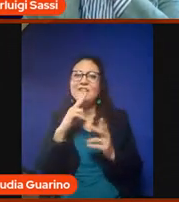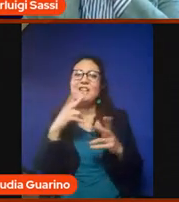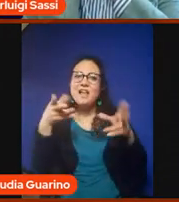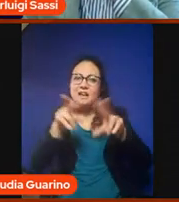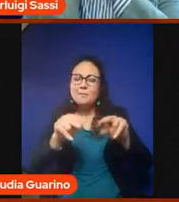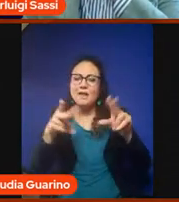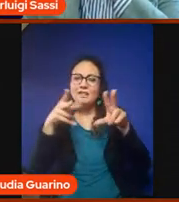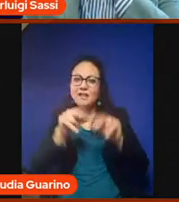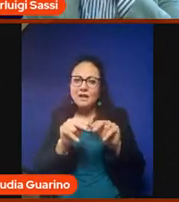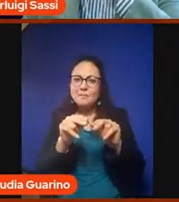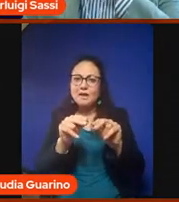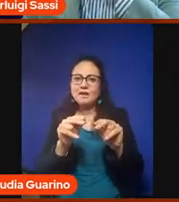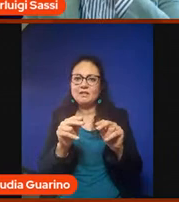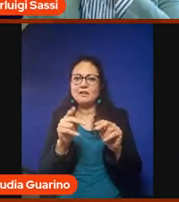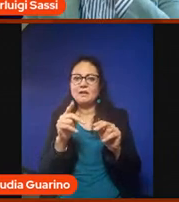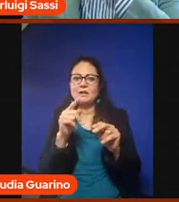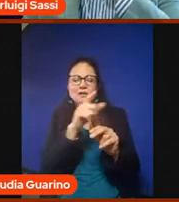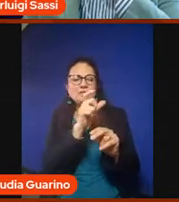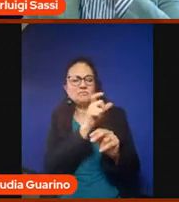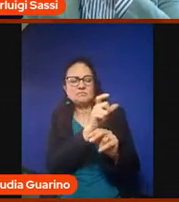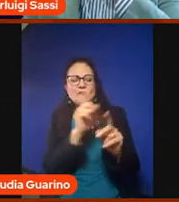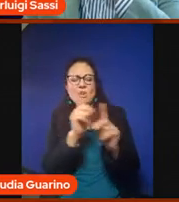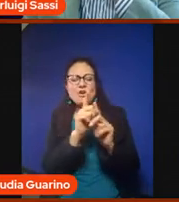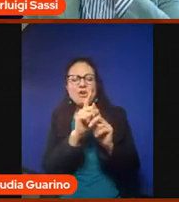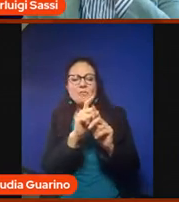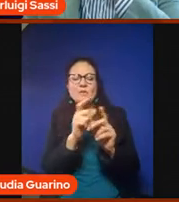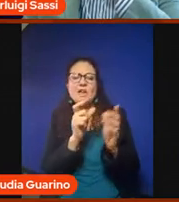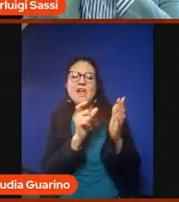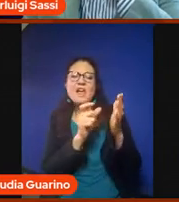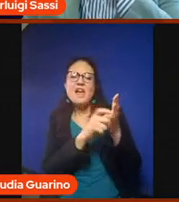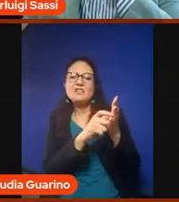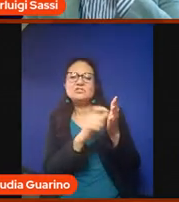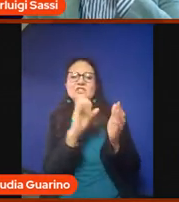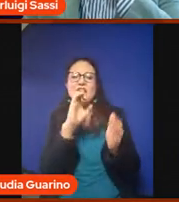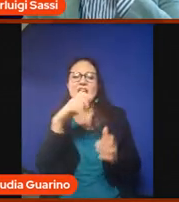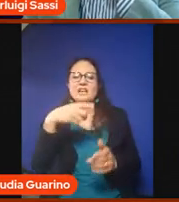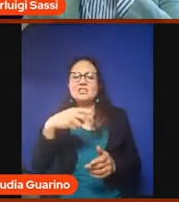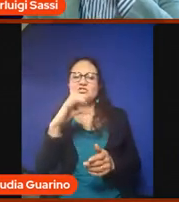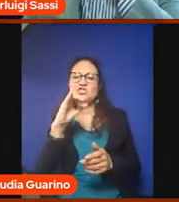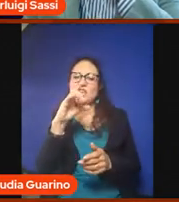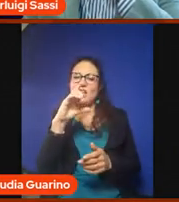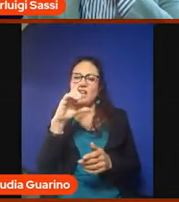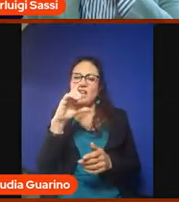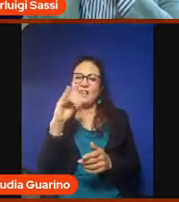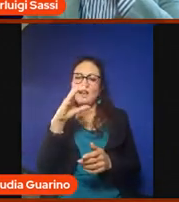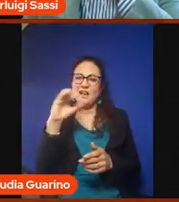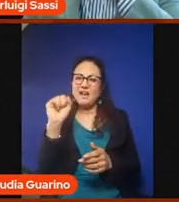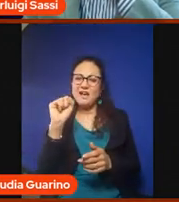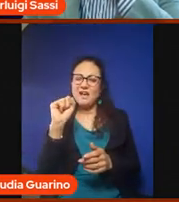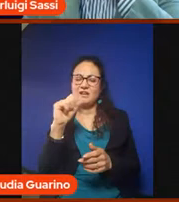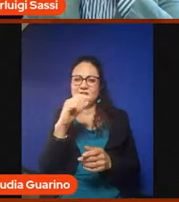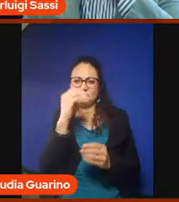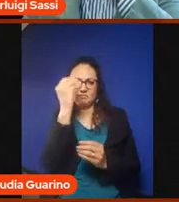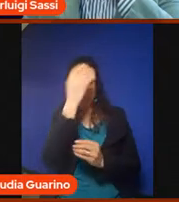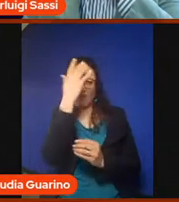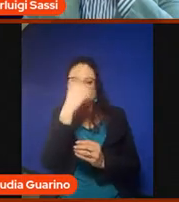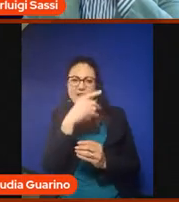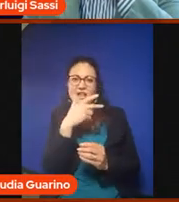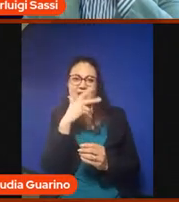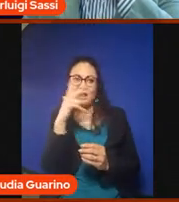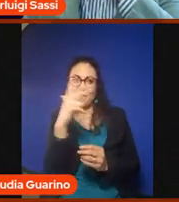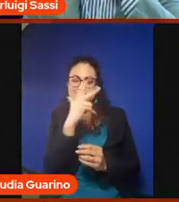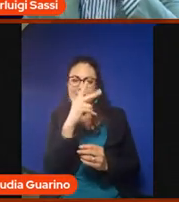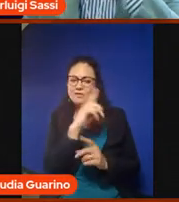non è un'enciclica ecologica, è un'enciclica sociale. Ma per quelli che amano i testi